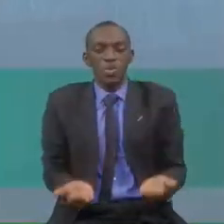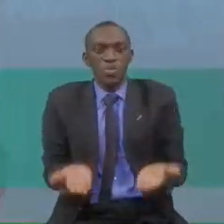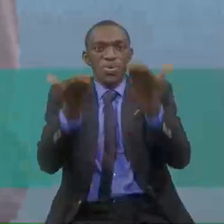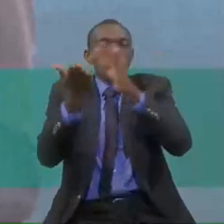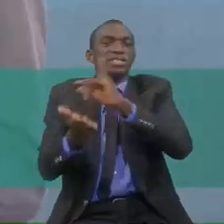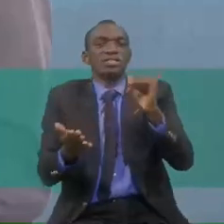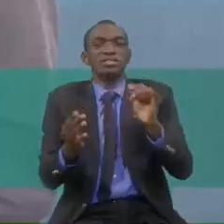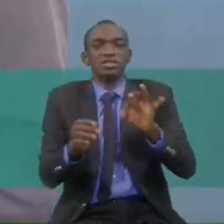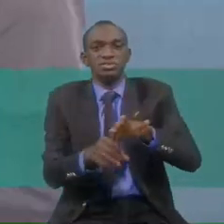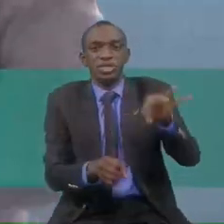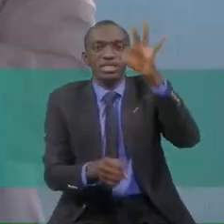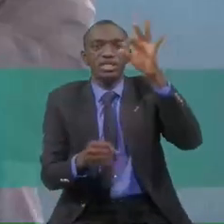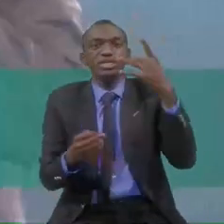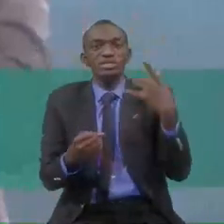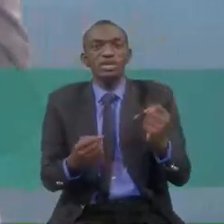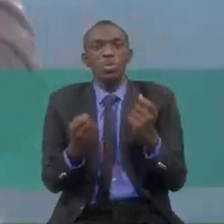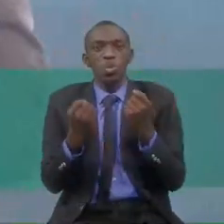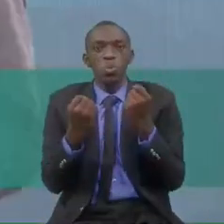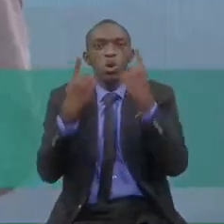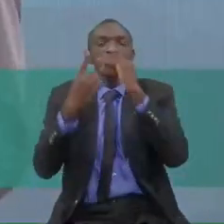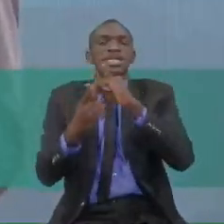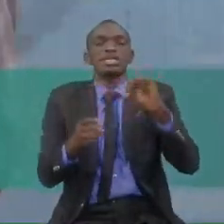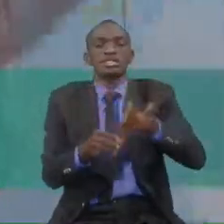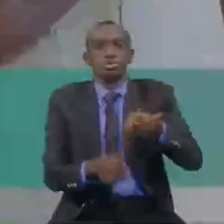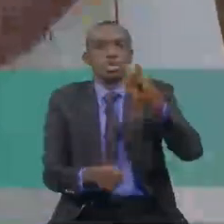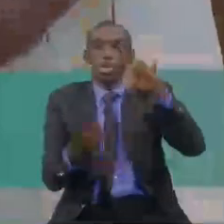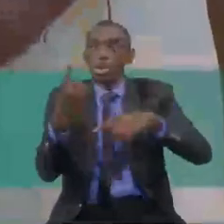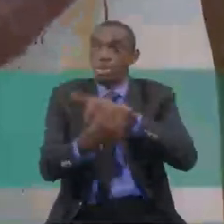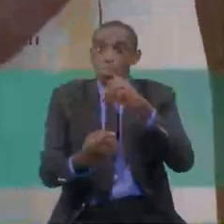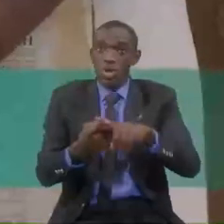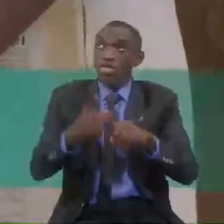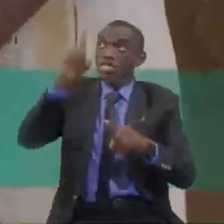vie, l'esprit vivifiant. Lorsqu'il vient